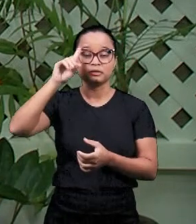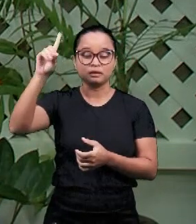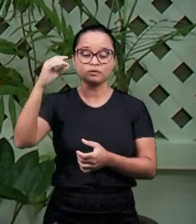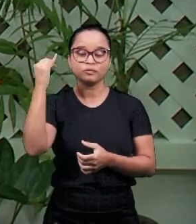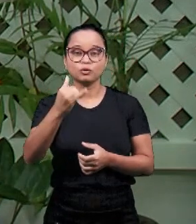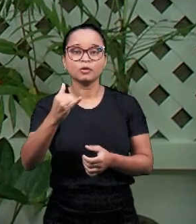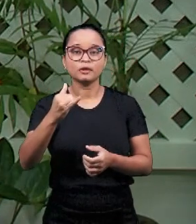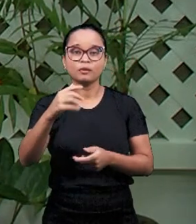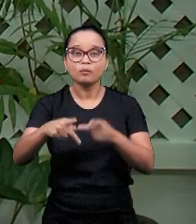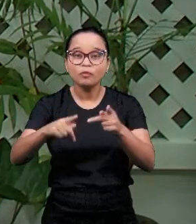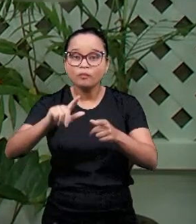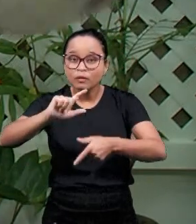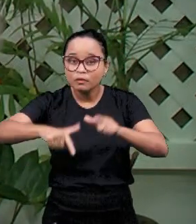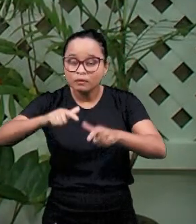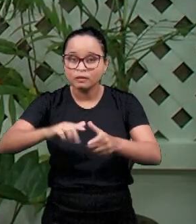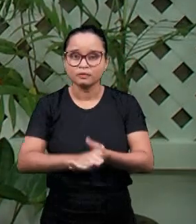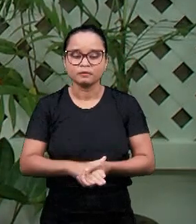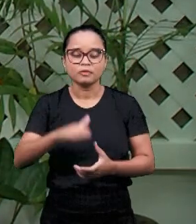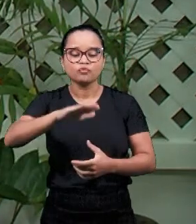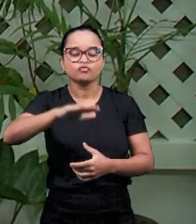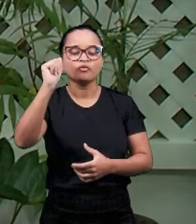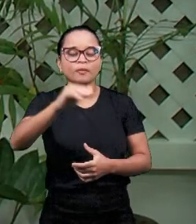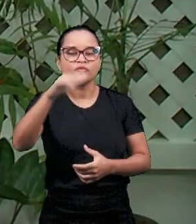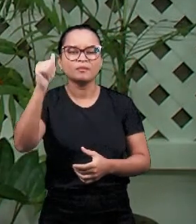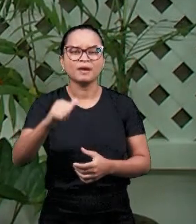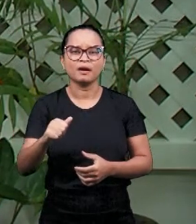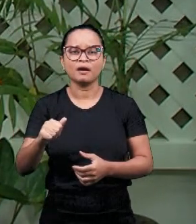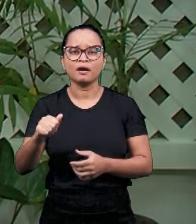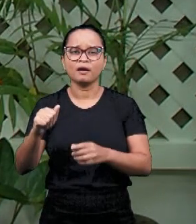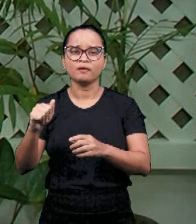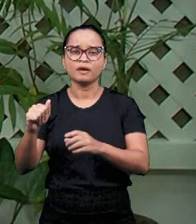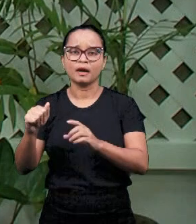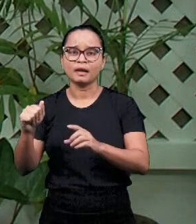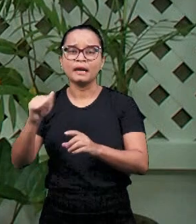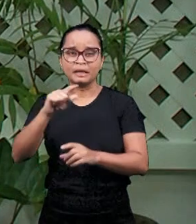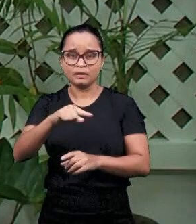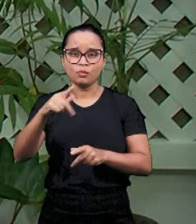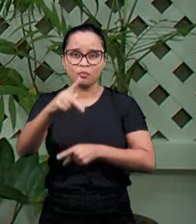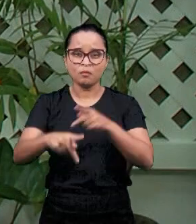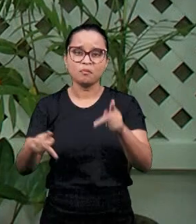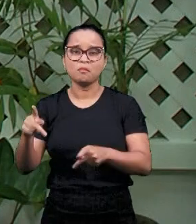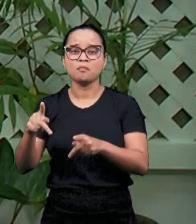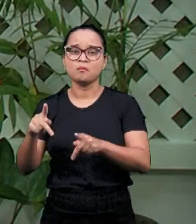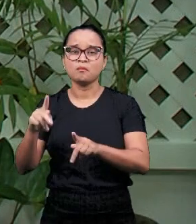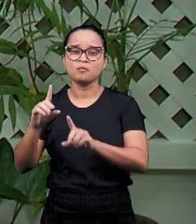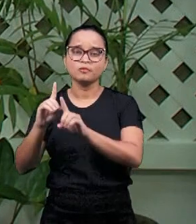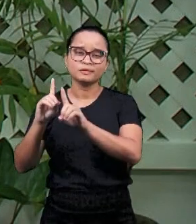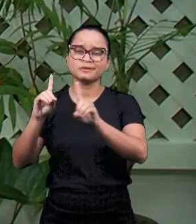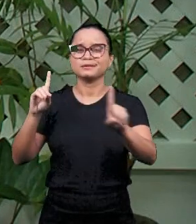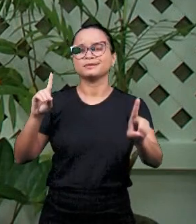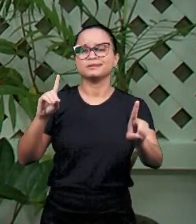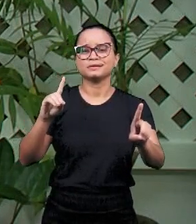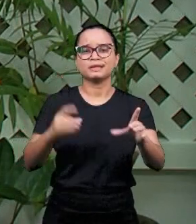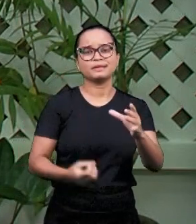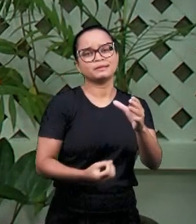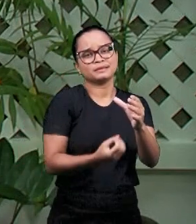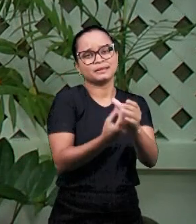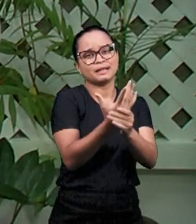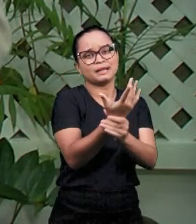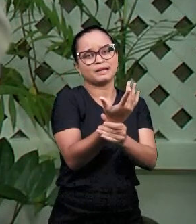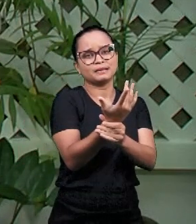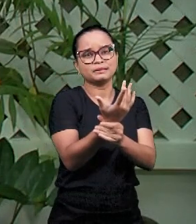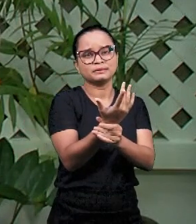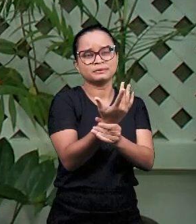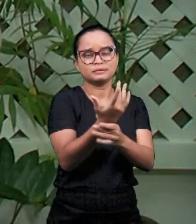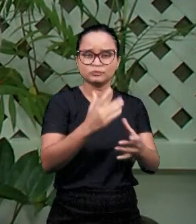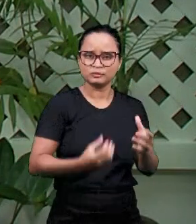manifesté à Israël et a dit, plus le Seigneur les appelait, plus ils partaient. Ils ont fait pour eux